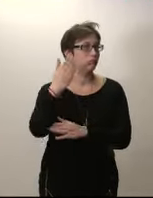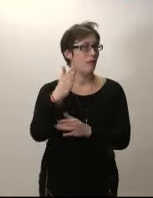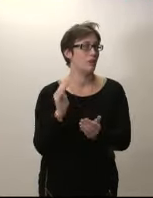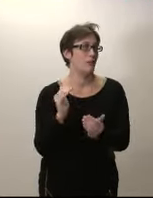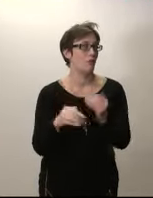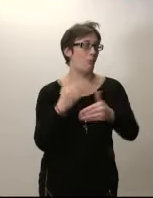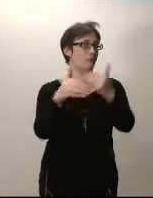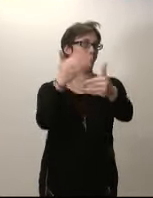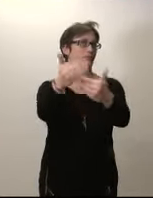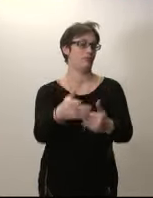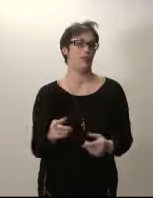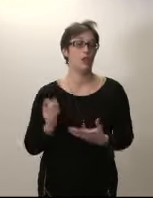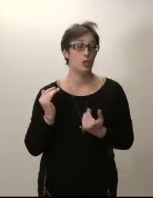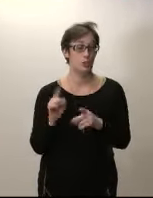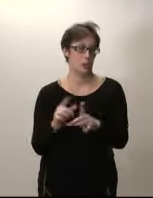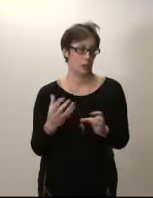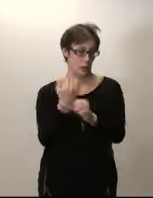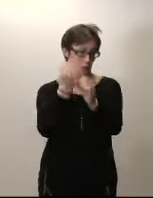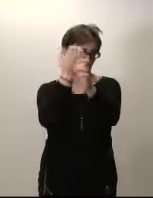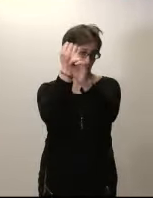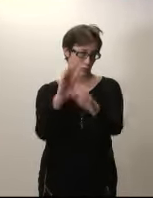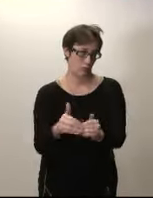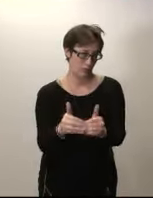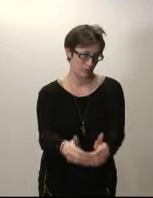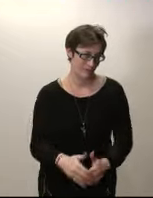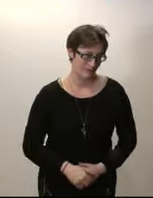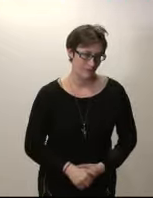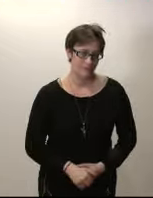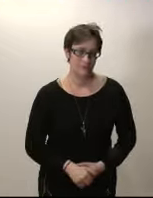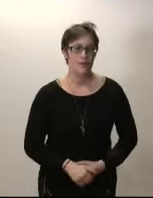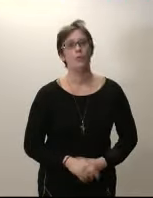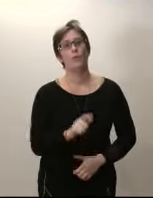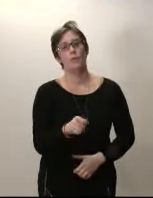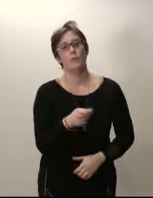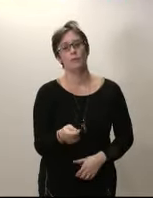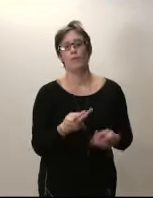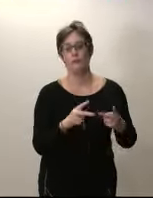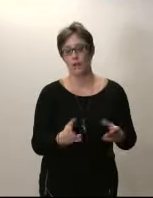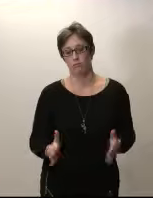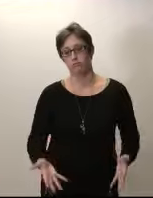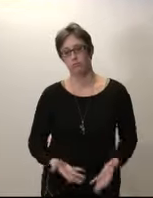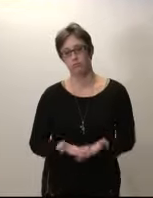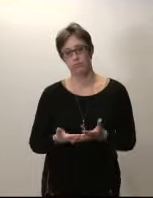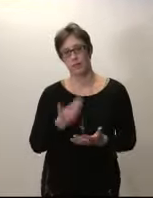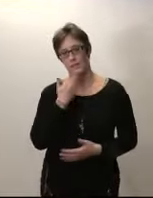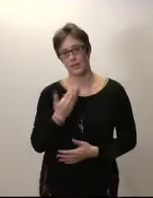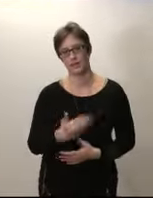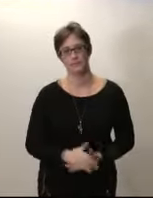réussite dans toutes ses actions. Voilà. Il est évident que la ville soutient énormément Jaspot. Je vous